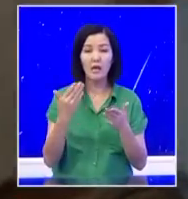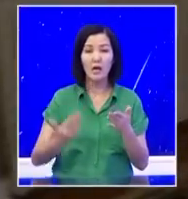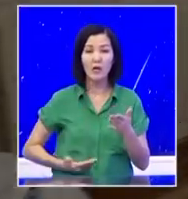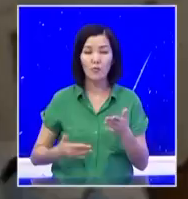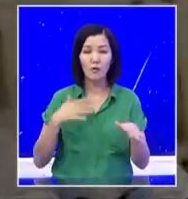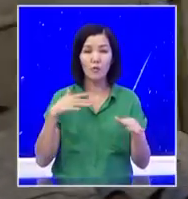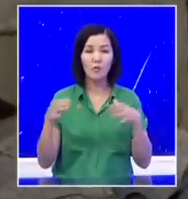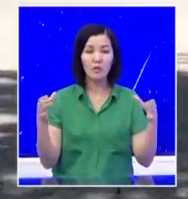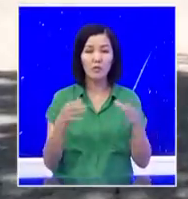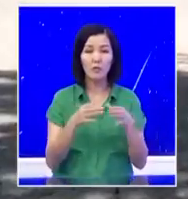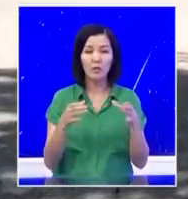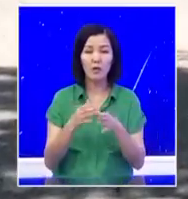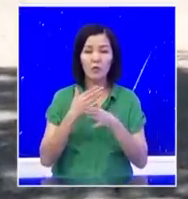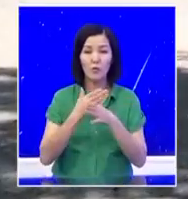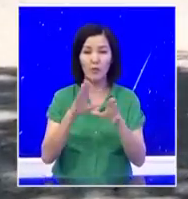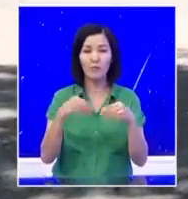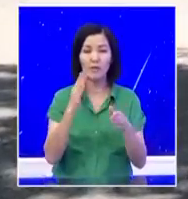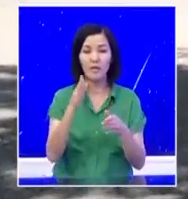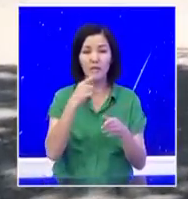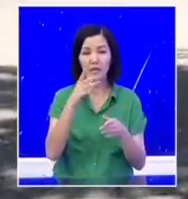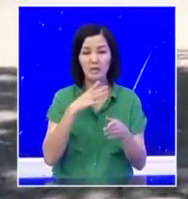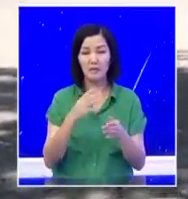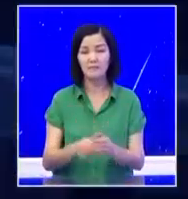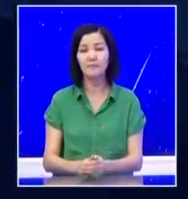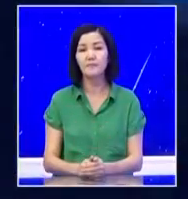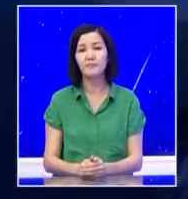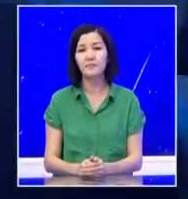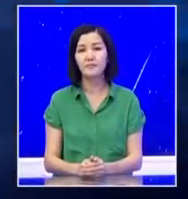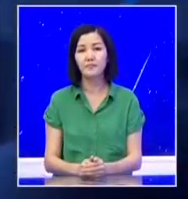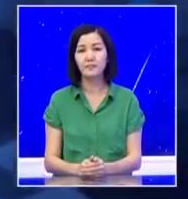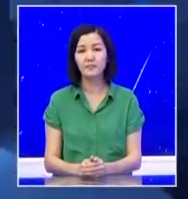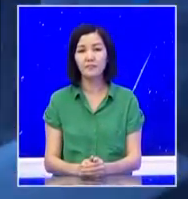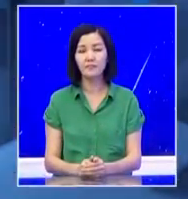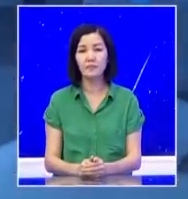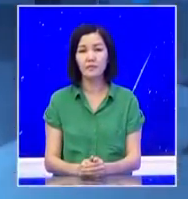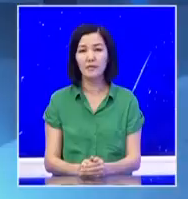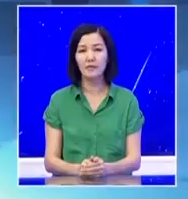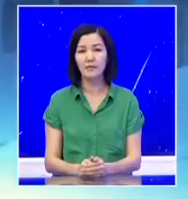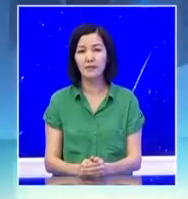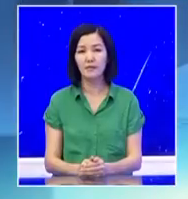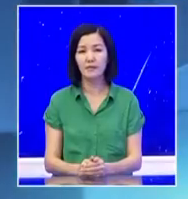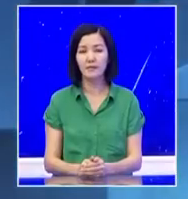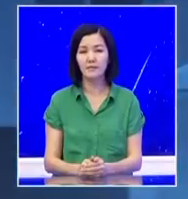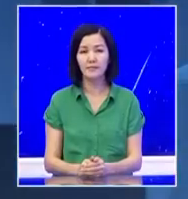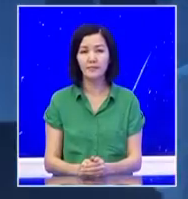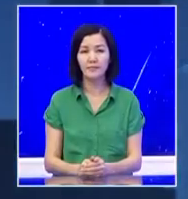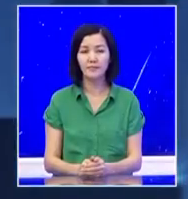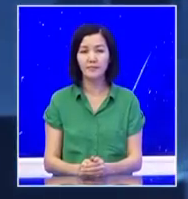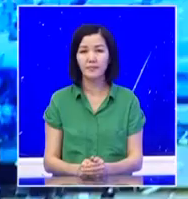осал топтағыларға көмек көрсетілетінін айтты. Елдана Серікбайқызы, Жайық Құрманбаев, Жетісу телеарнасы, Талдықорған.